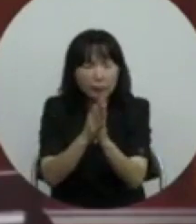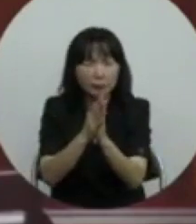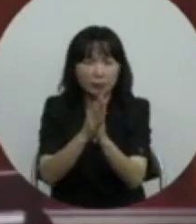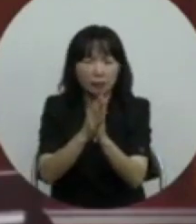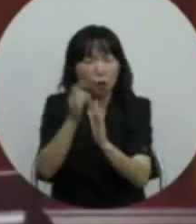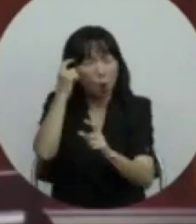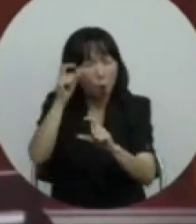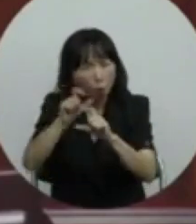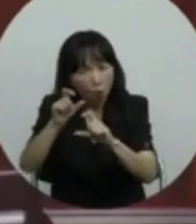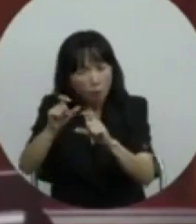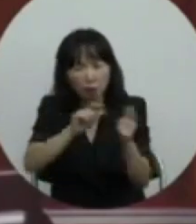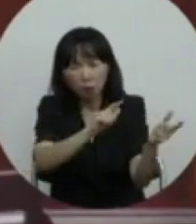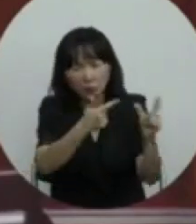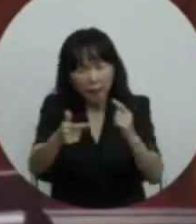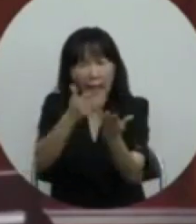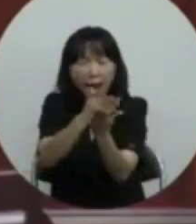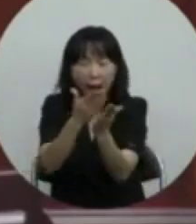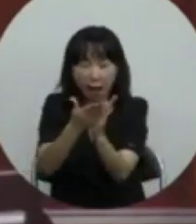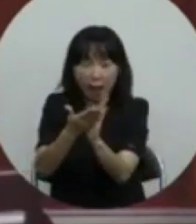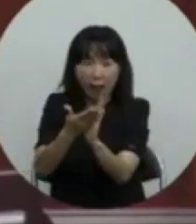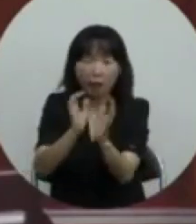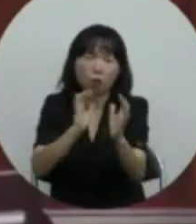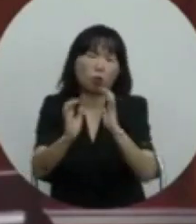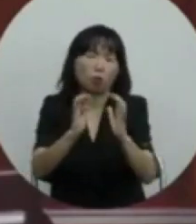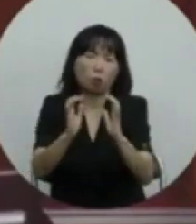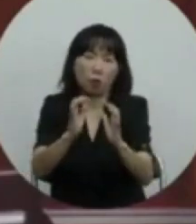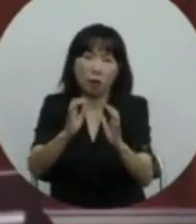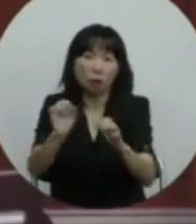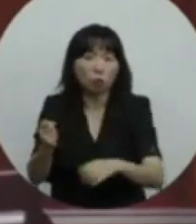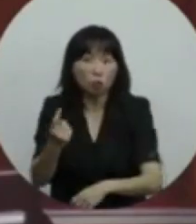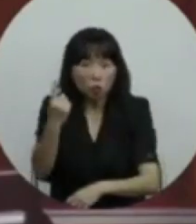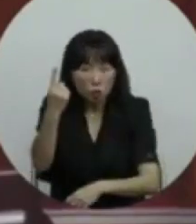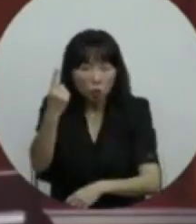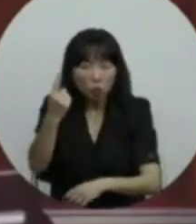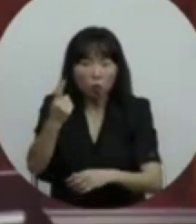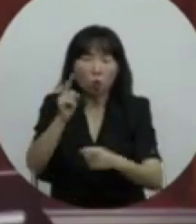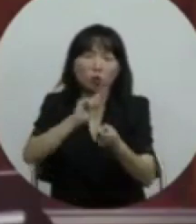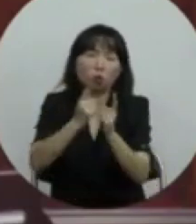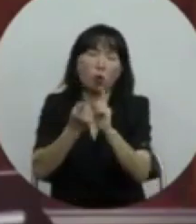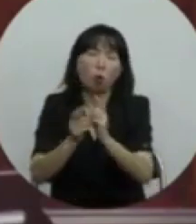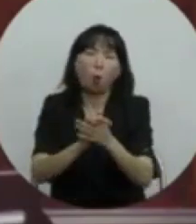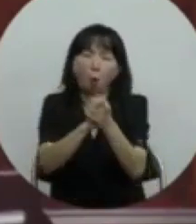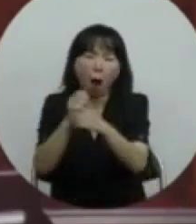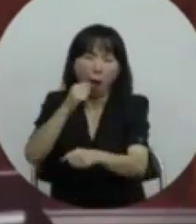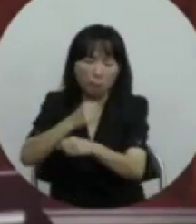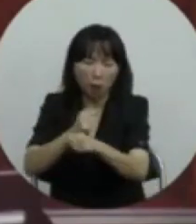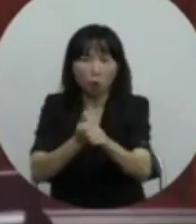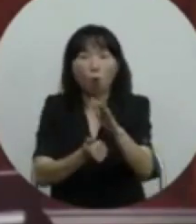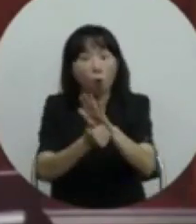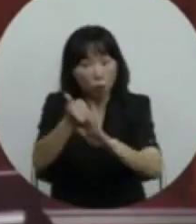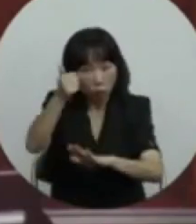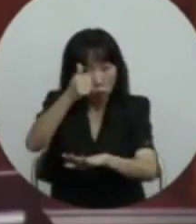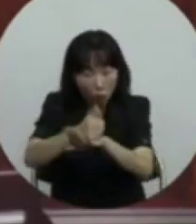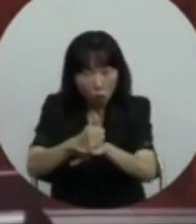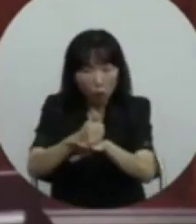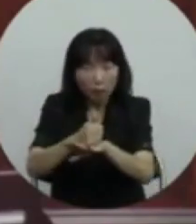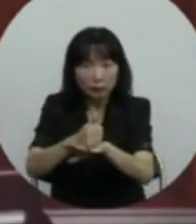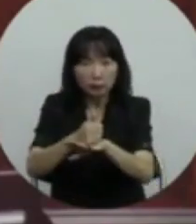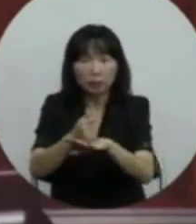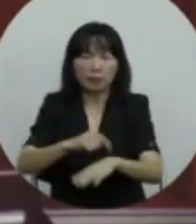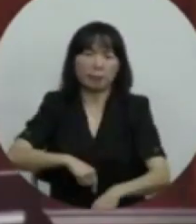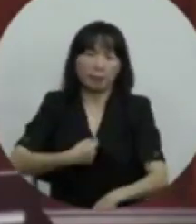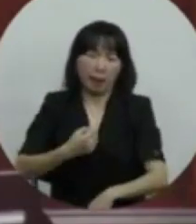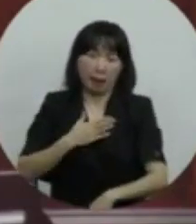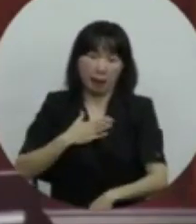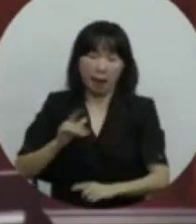계층과 다양한 의견들이 모여 공론의 장을 통해 사업을 내실화하고 성과를 공유하며 주민 스스로 내가